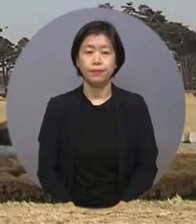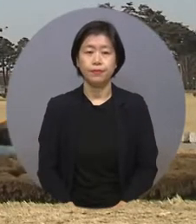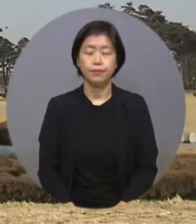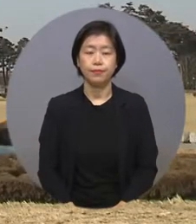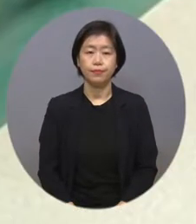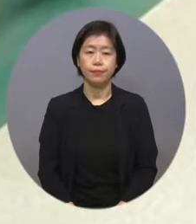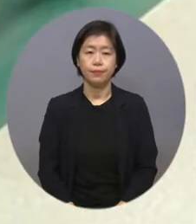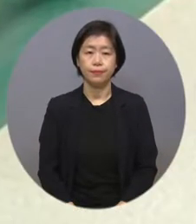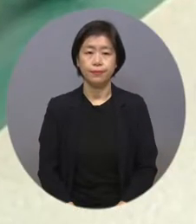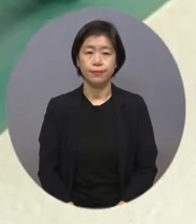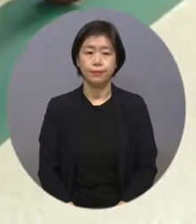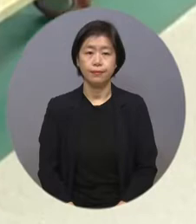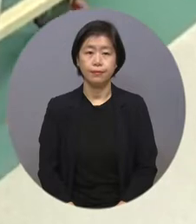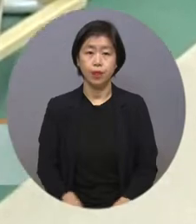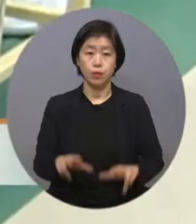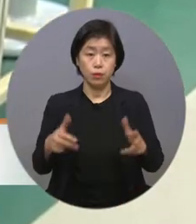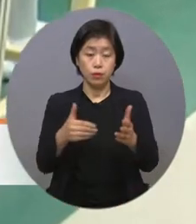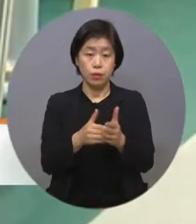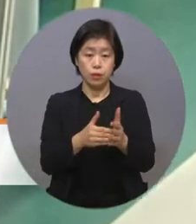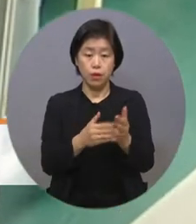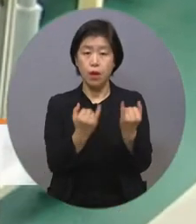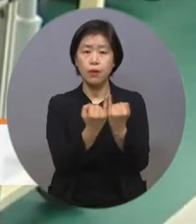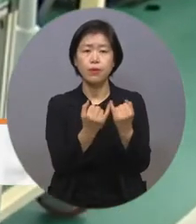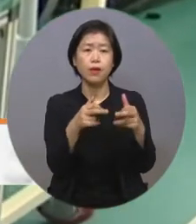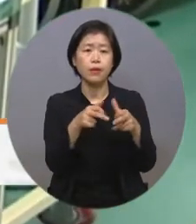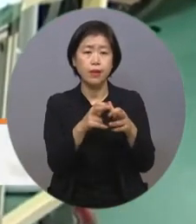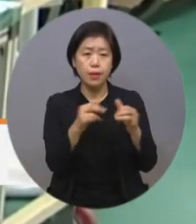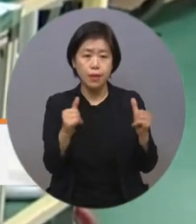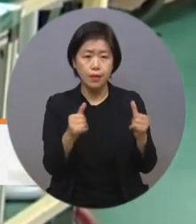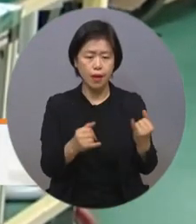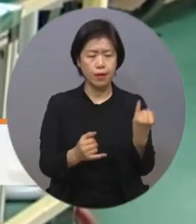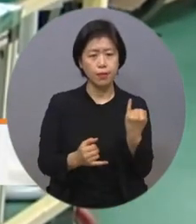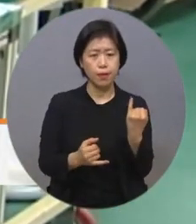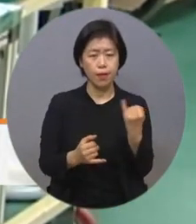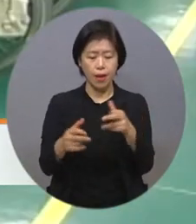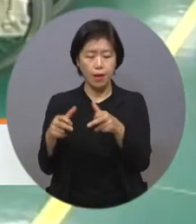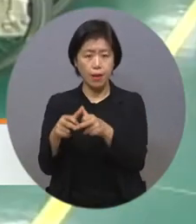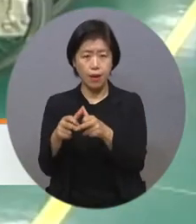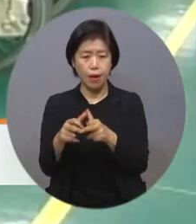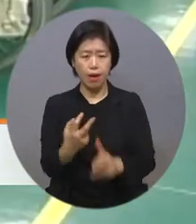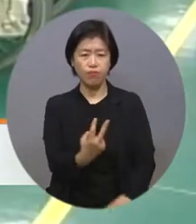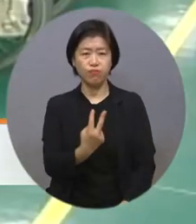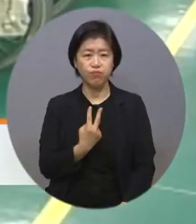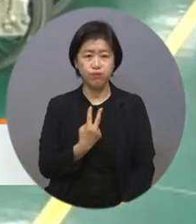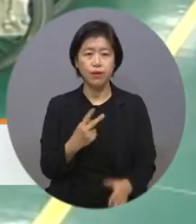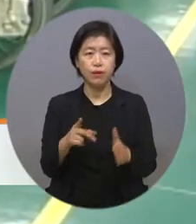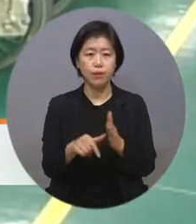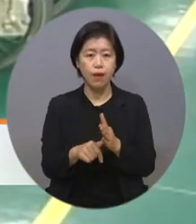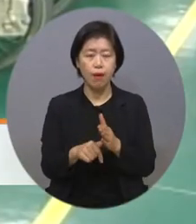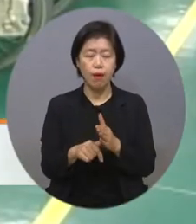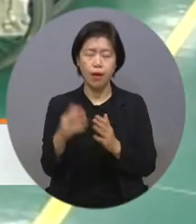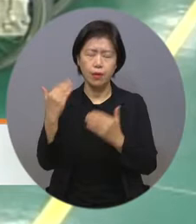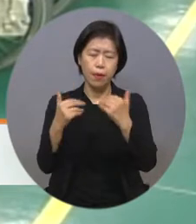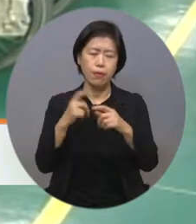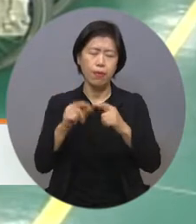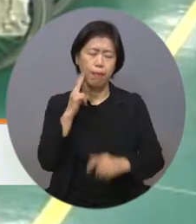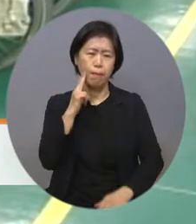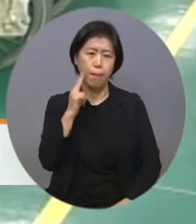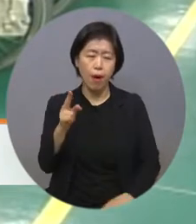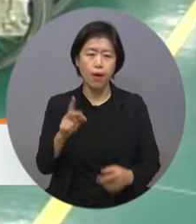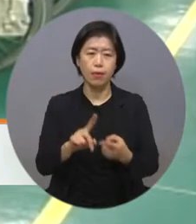발의했습니다. 그동안 여성장애계는 여성과 장애인이라는 이유로 이중차별을 받고 있는 현실을